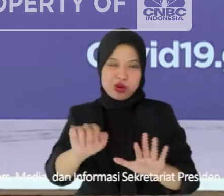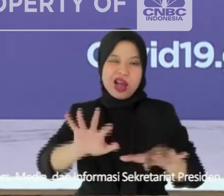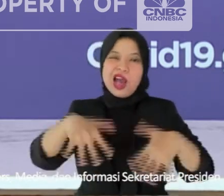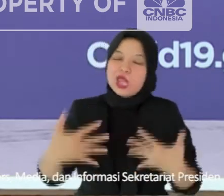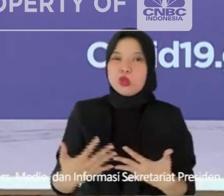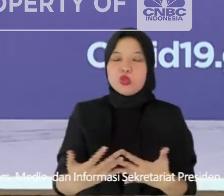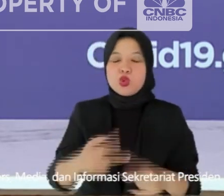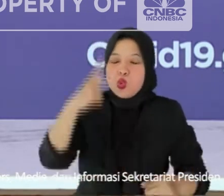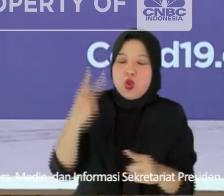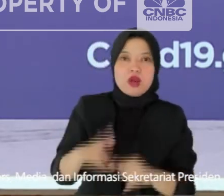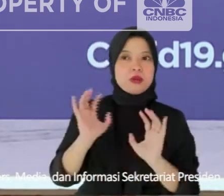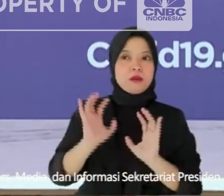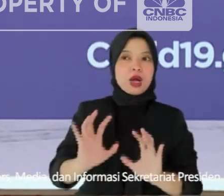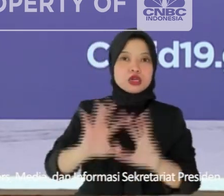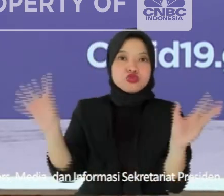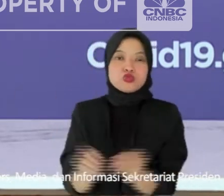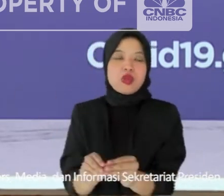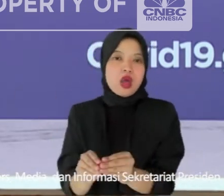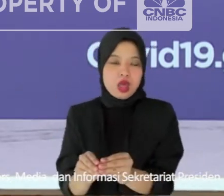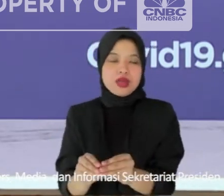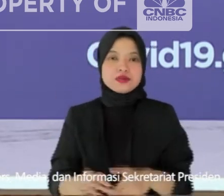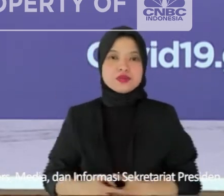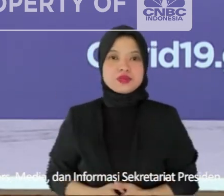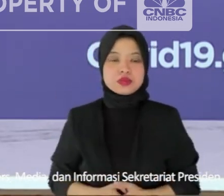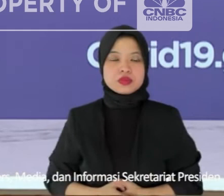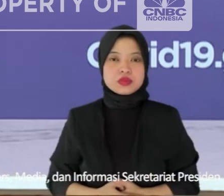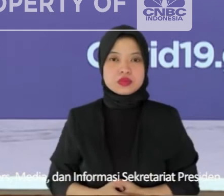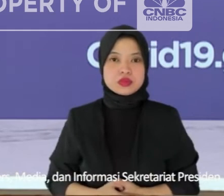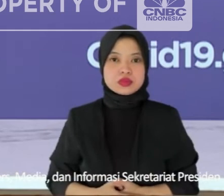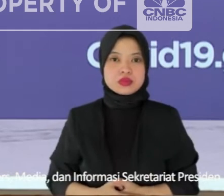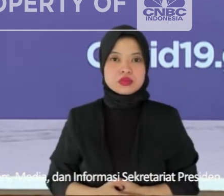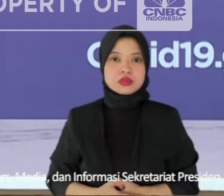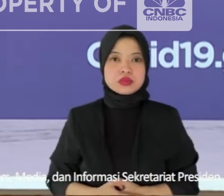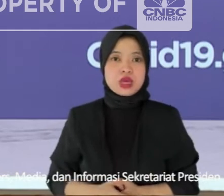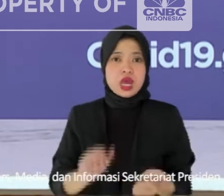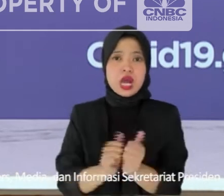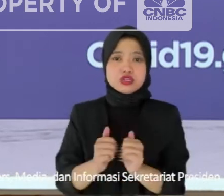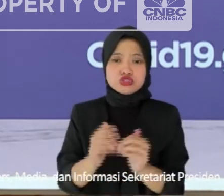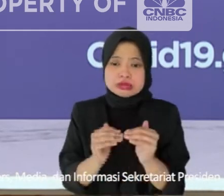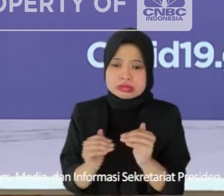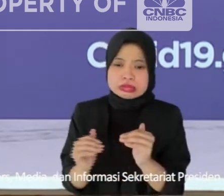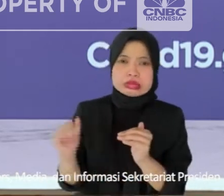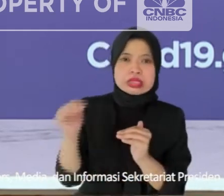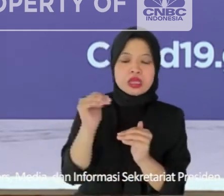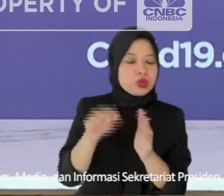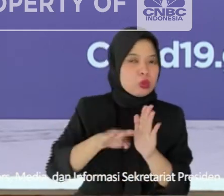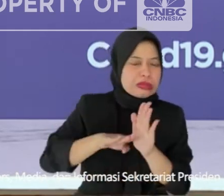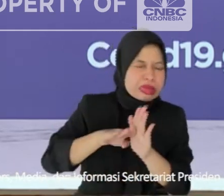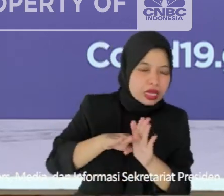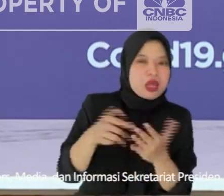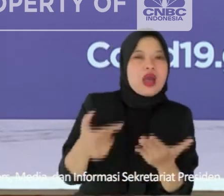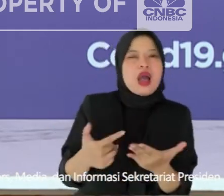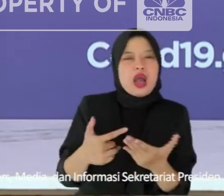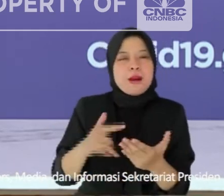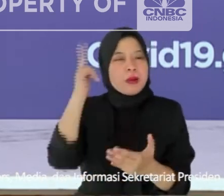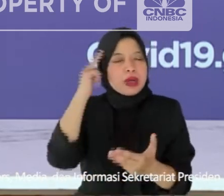Hai atau hampir dua kali lipat dalam sebulan terakhir adanya peningkatan jumlah kasus ini mendorong pemerintah untuk